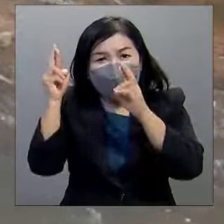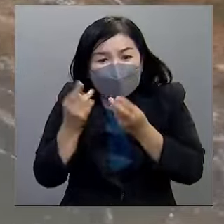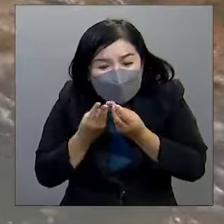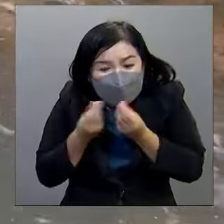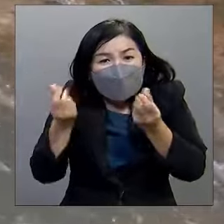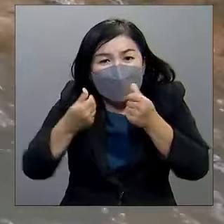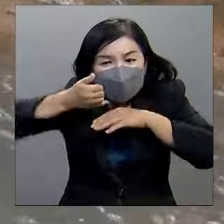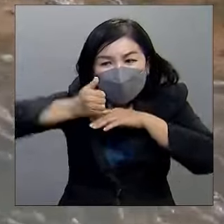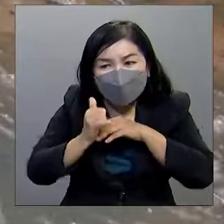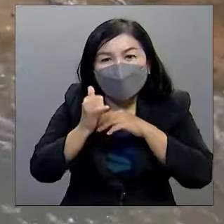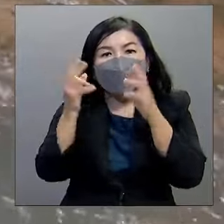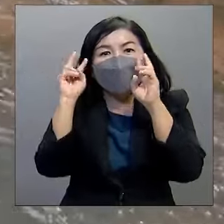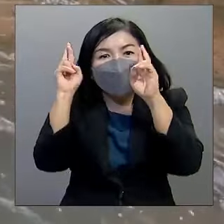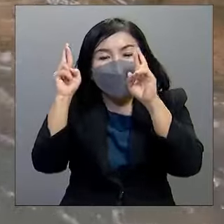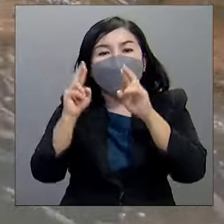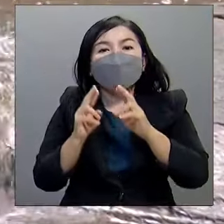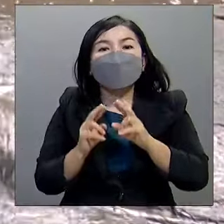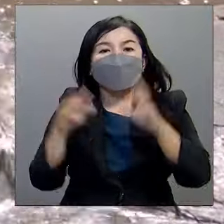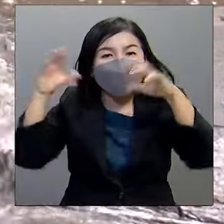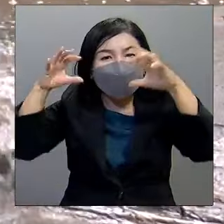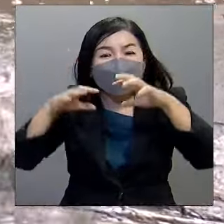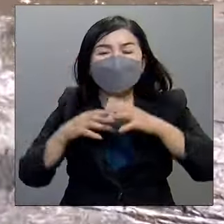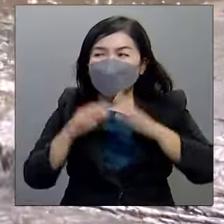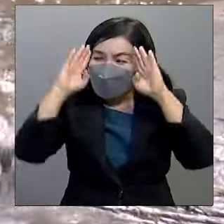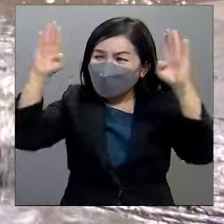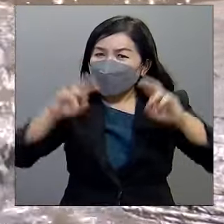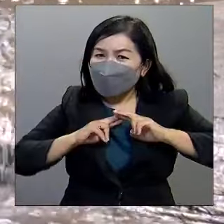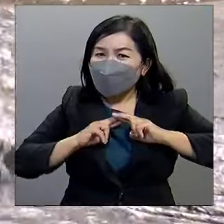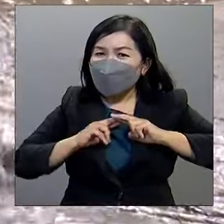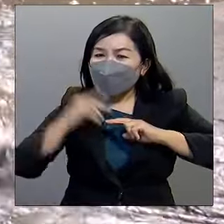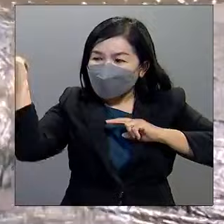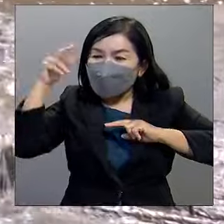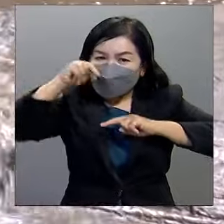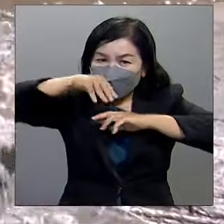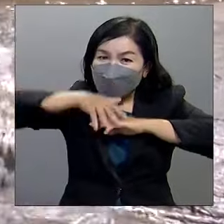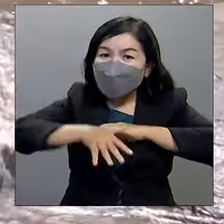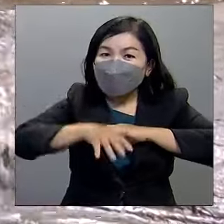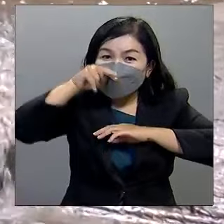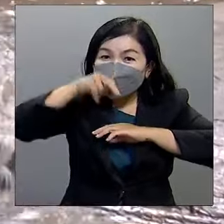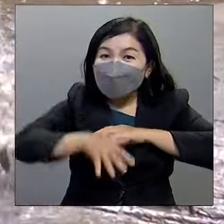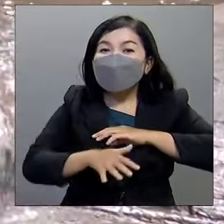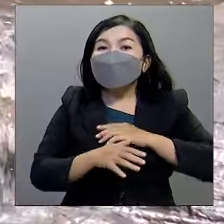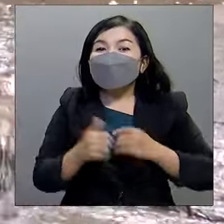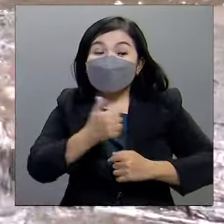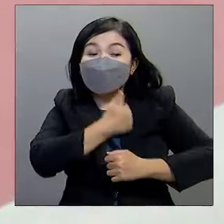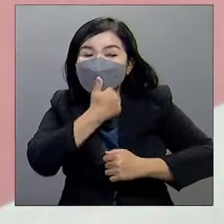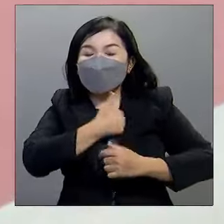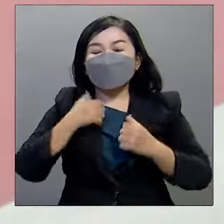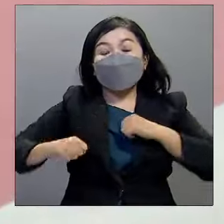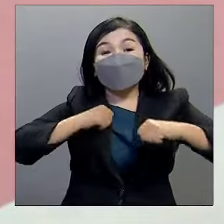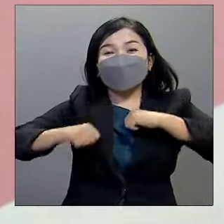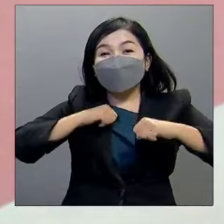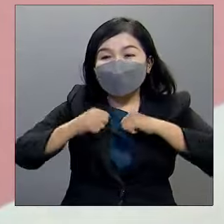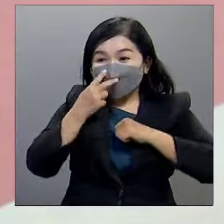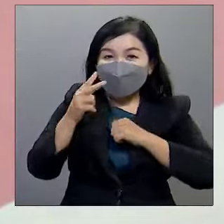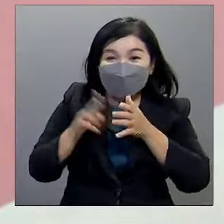ลื่นฝนตก ลื่นด้วยเที่ยวผมนะเคยไปเที่ยวน้ำตก ค ือด้วยความที่ซ่าเนาะตอนเด็กๆวัยรุ่นนะเราก็แบบเห็น